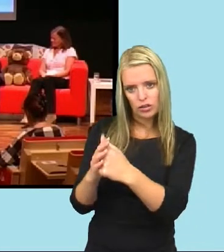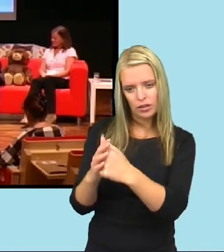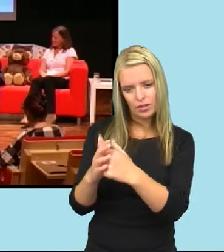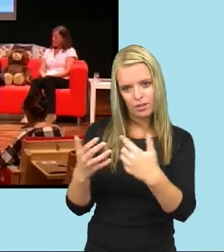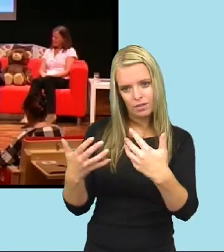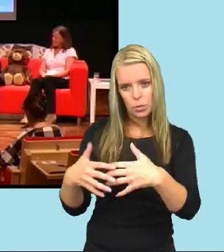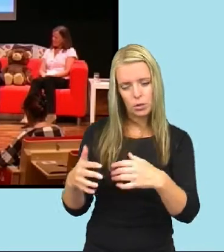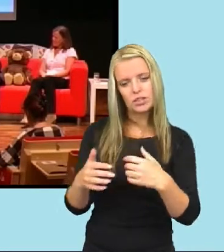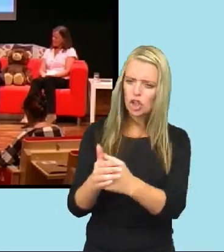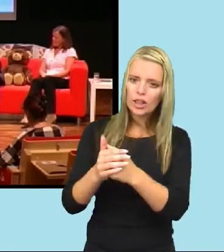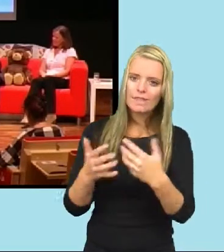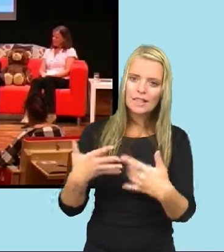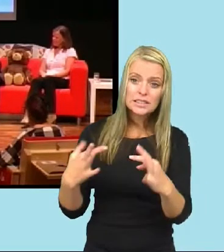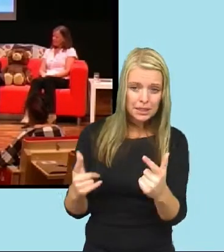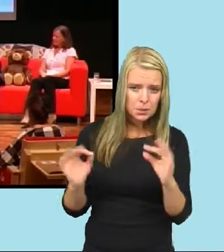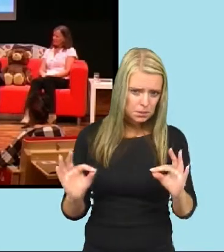stödfunktioner eller stödverksamheter?